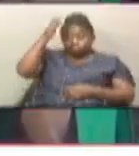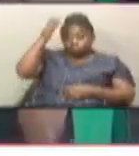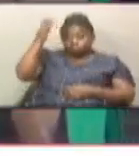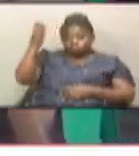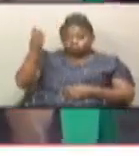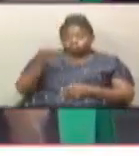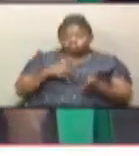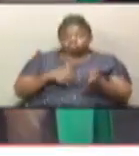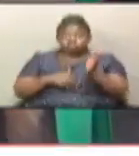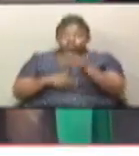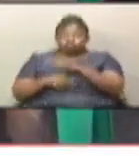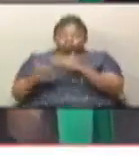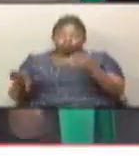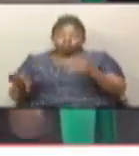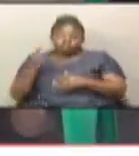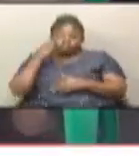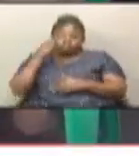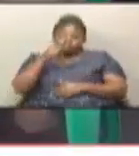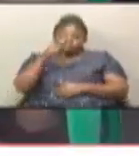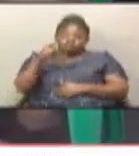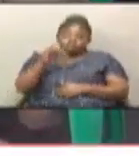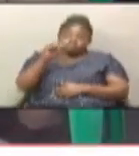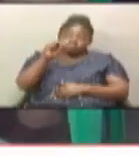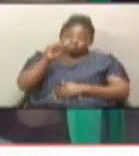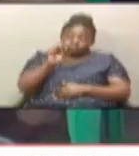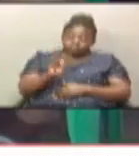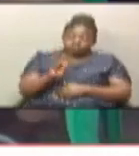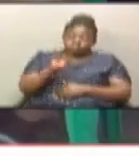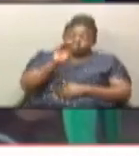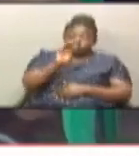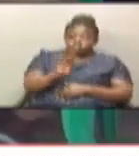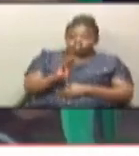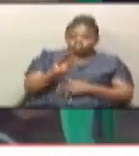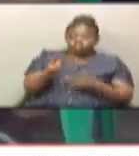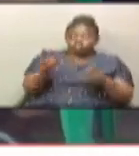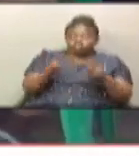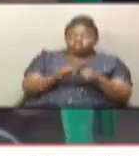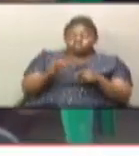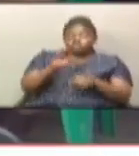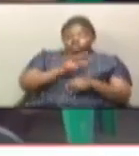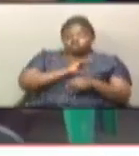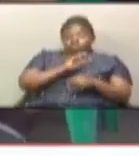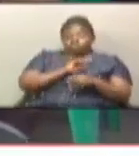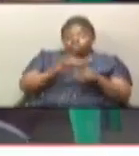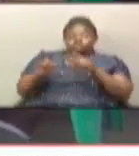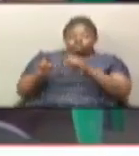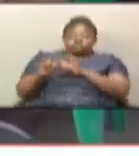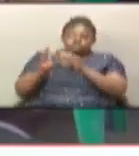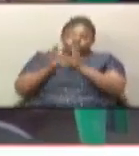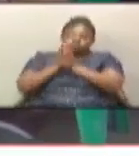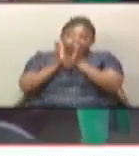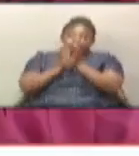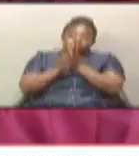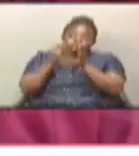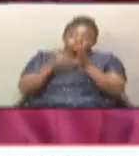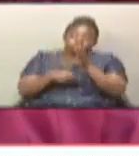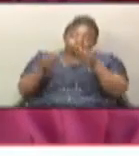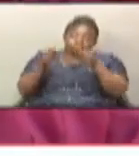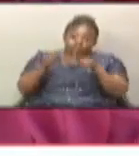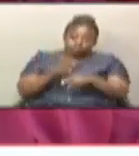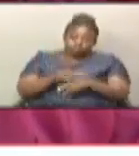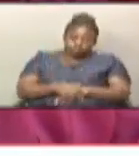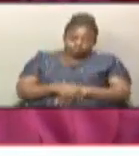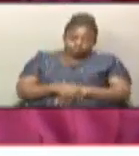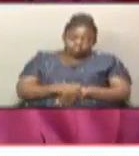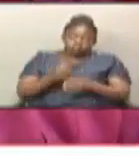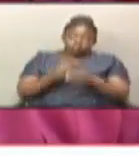Tozeeyo kumawo ne tusingana ssente bw'essenyi zone B David Kitoleko nga bakava mu lukiiko lw'ebyokwerinda n'atutegeeza ebirubaddemu. Tukedde kutuuza